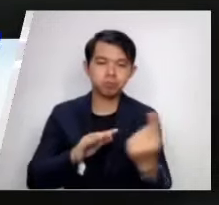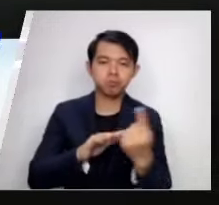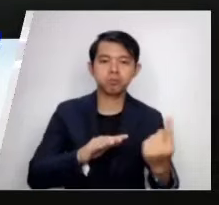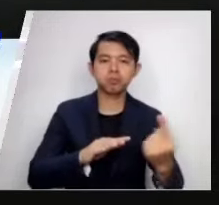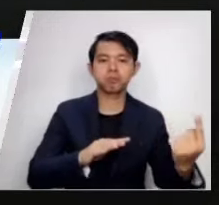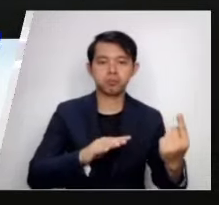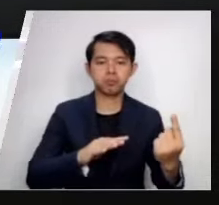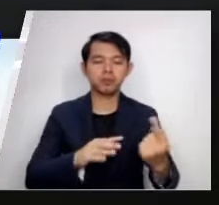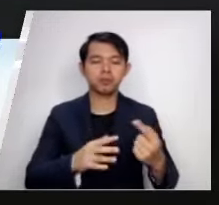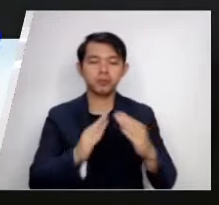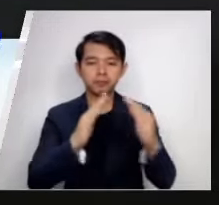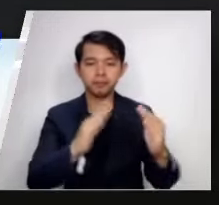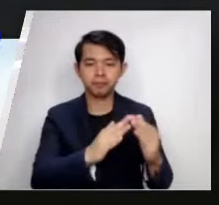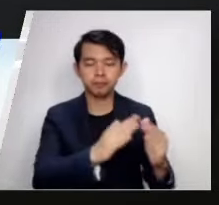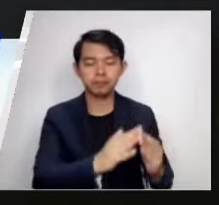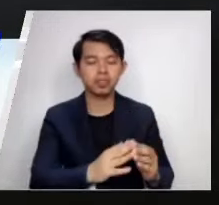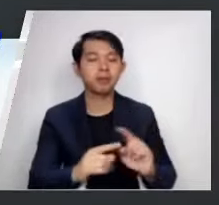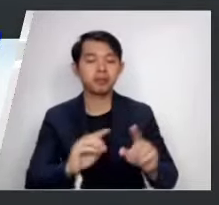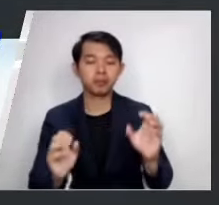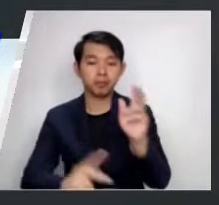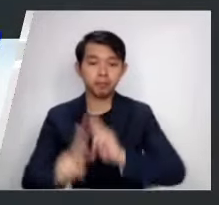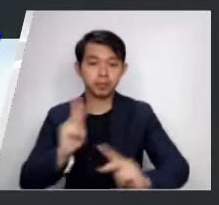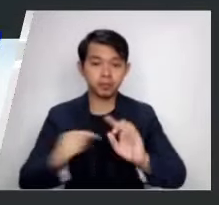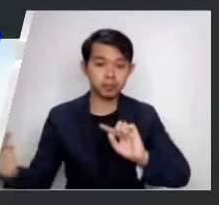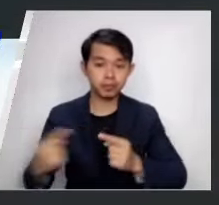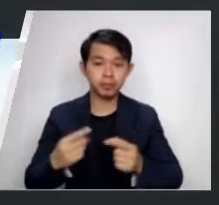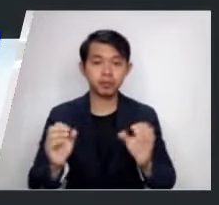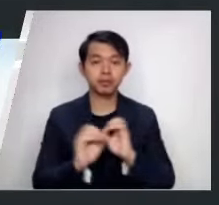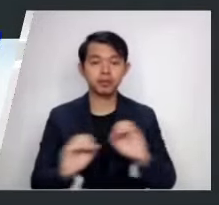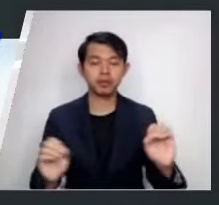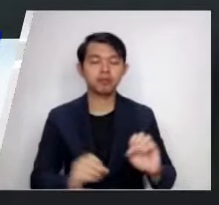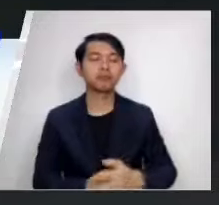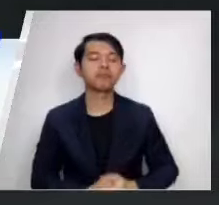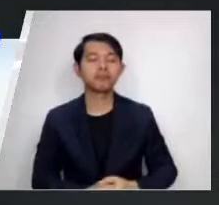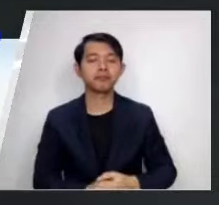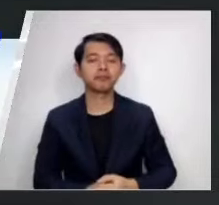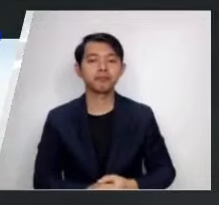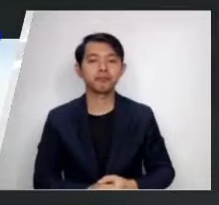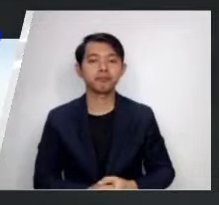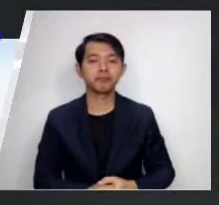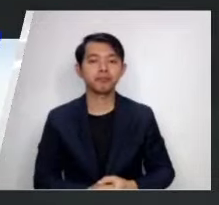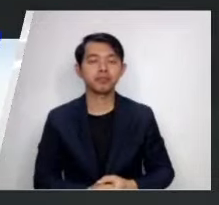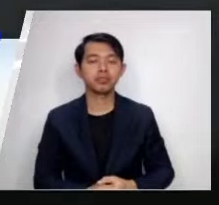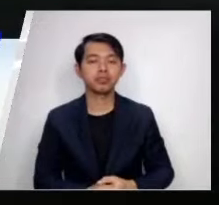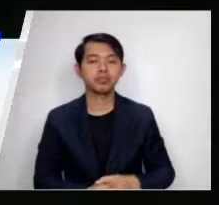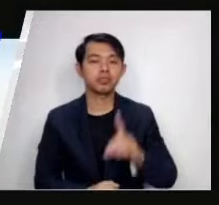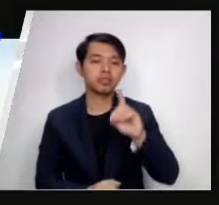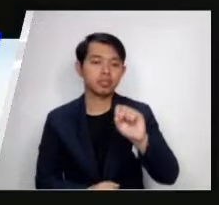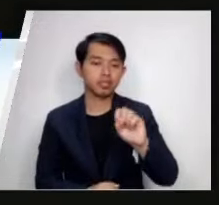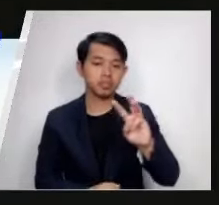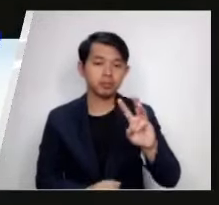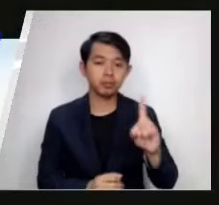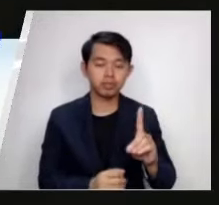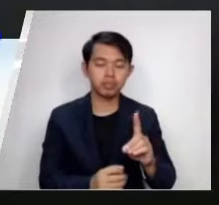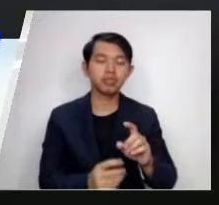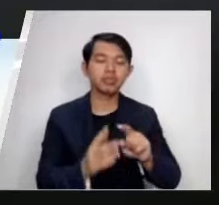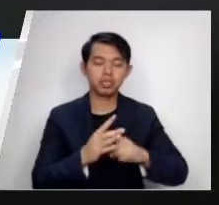naman nasaktan at inaasikaso na ng Municipal Social Welfare and Development Office ang paunang tulong sa mga apektadong